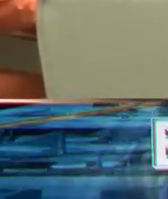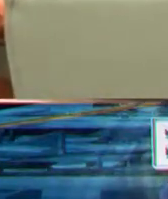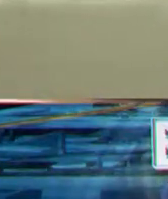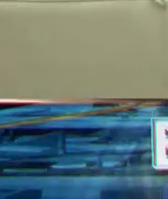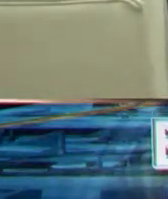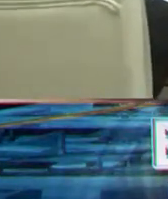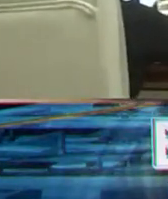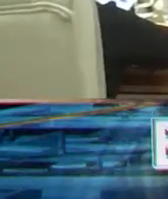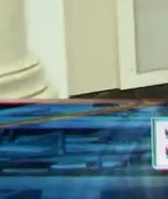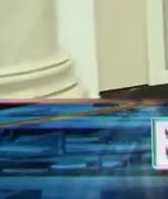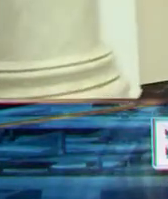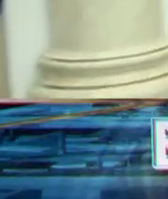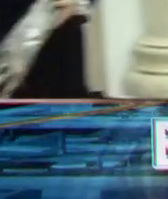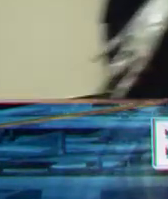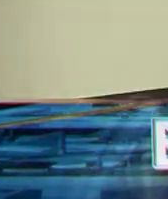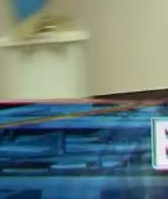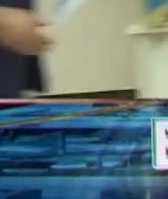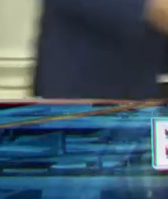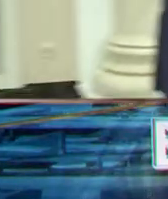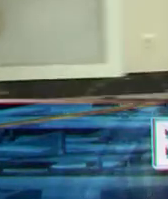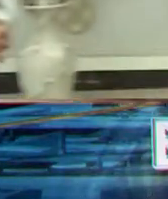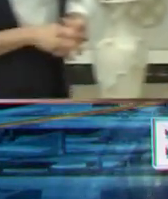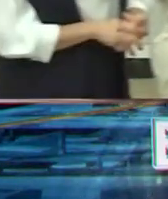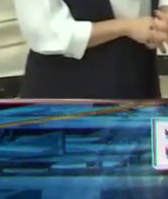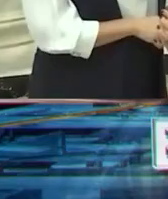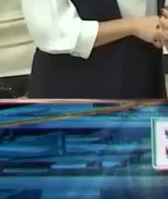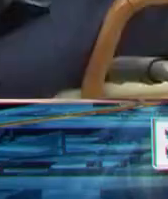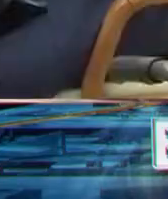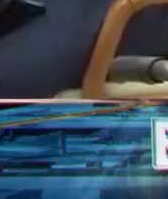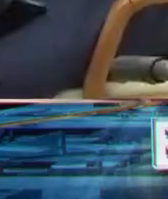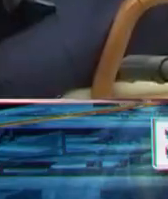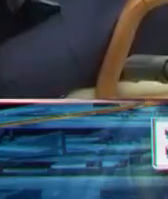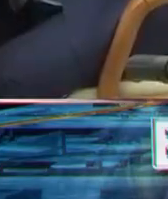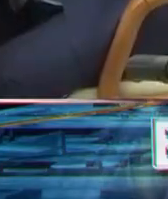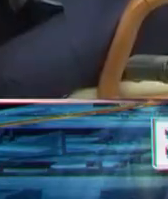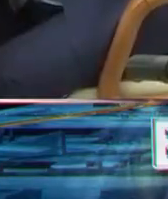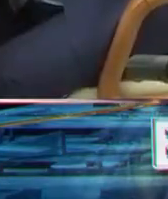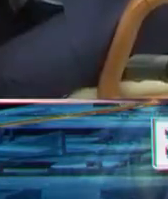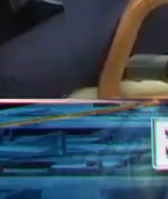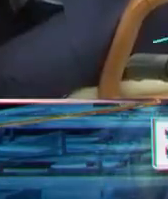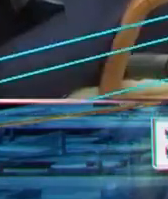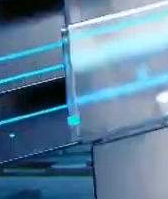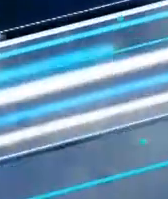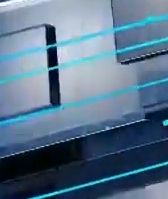Еңбектері ерлікке парапар. Әлеуметтік сала қызметкерлерінің мерекесі қарсаңында бірқатар маман марапатталды.